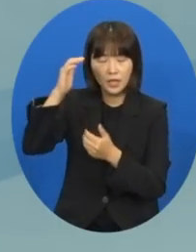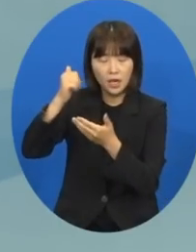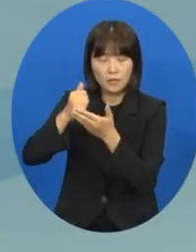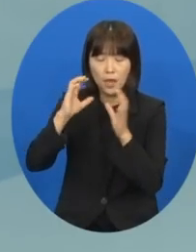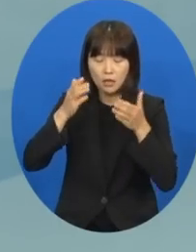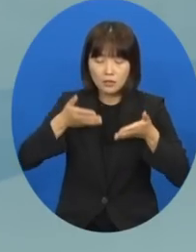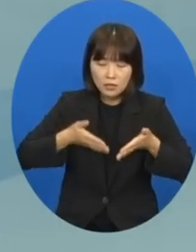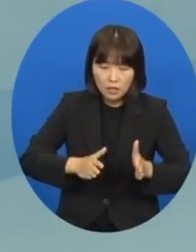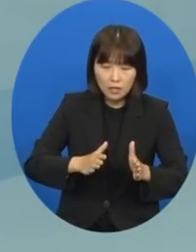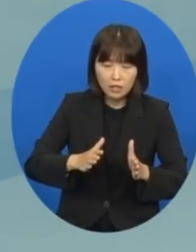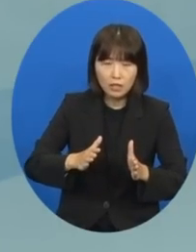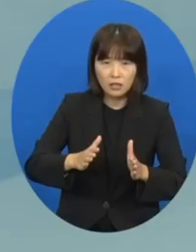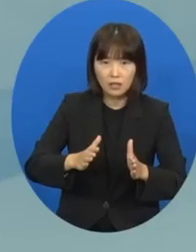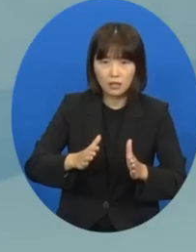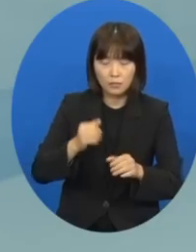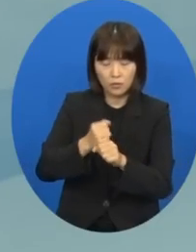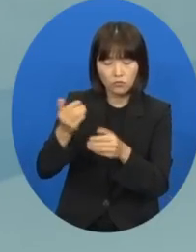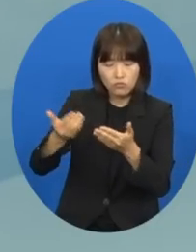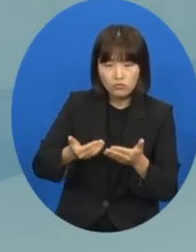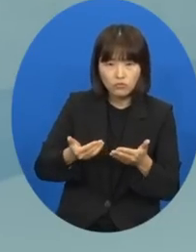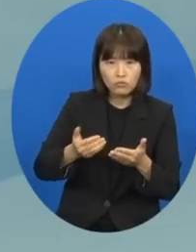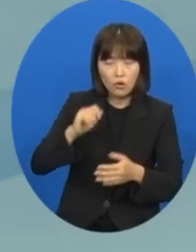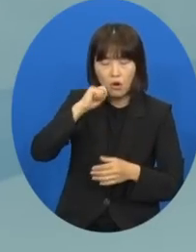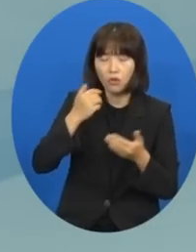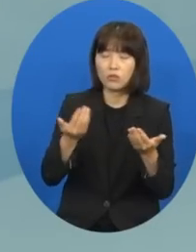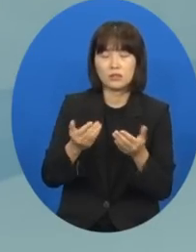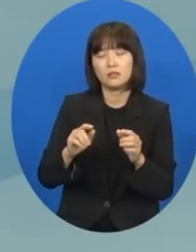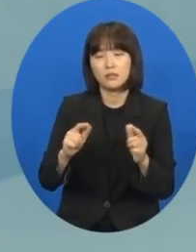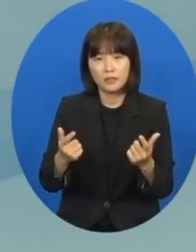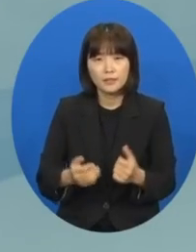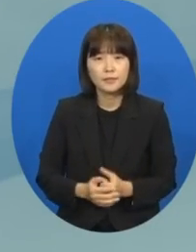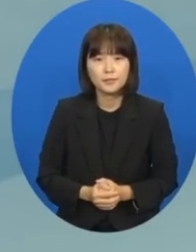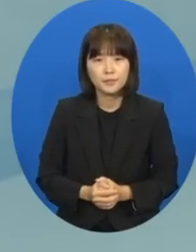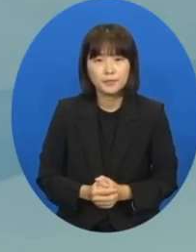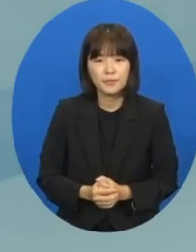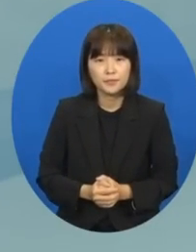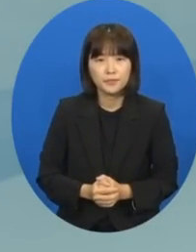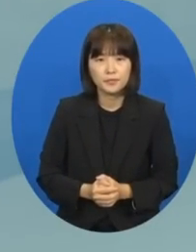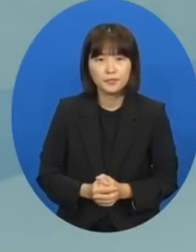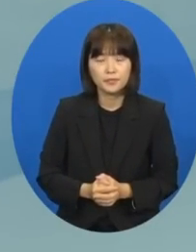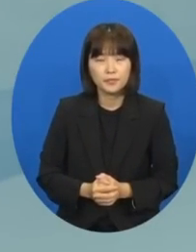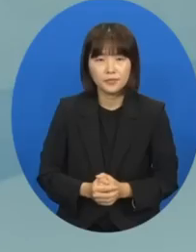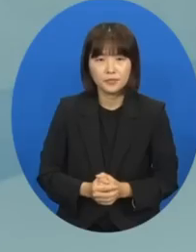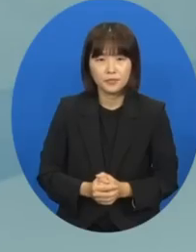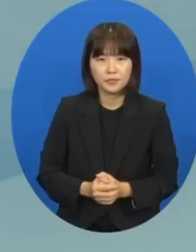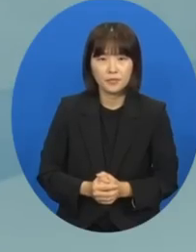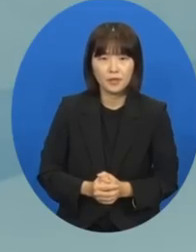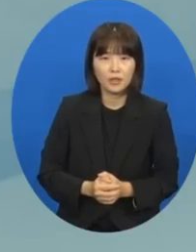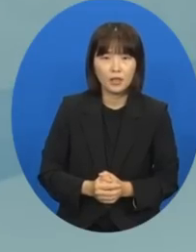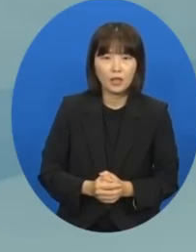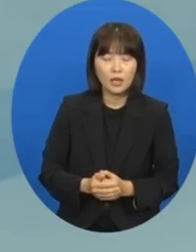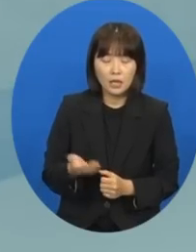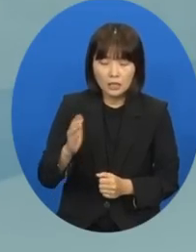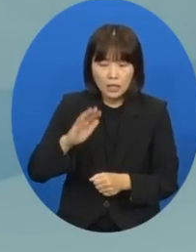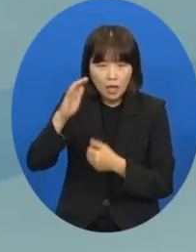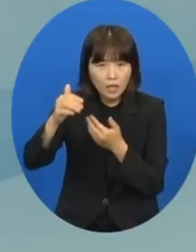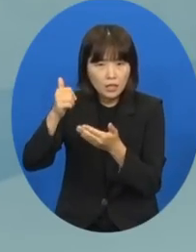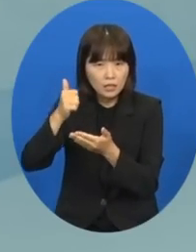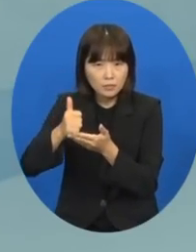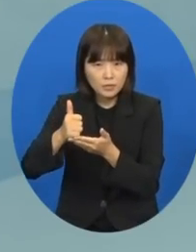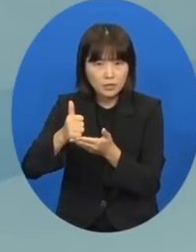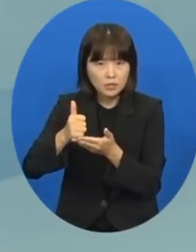보세요. 하가를 통해서 이스마엘이 그냥 바로 생기잖아요. 단 하룻밤에 생명이 생깁니다. 그런데 왜 하나님께서 이